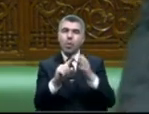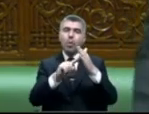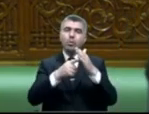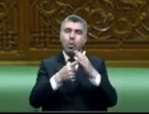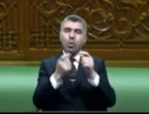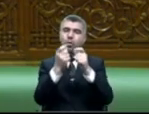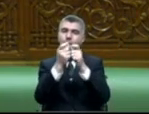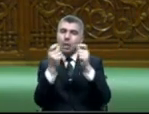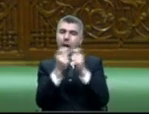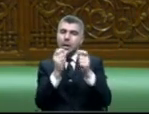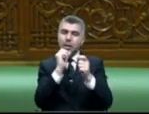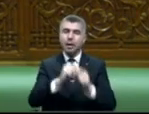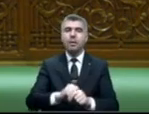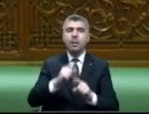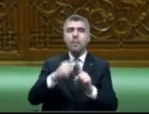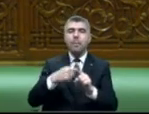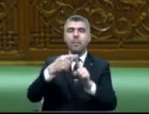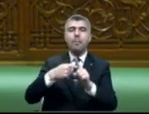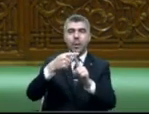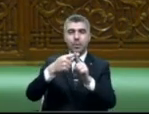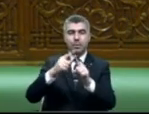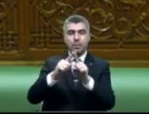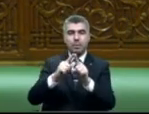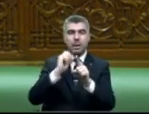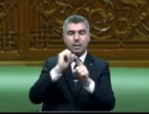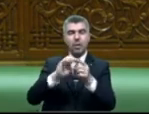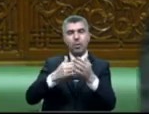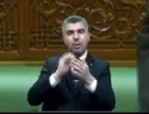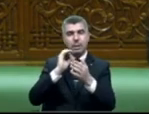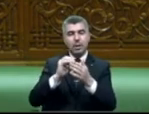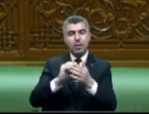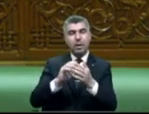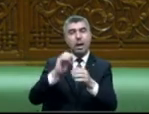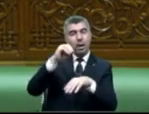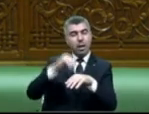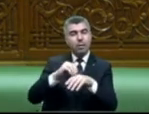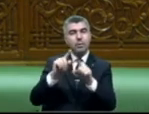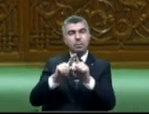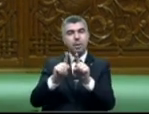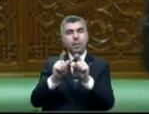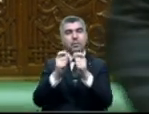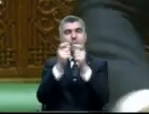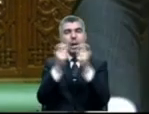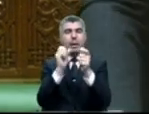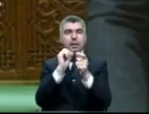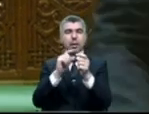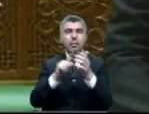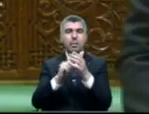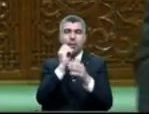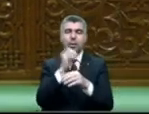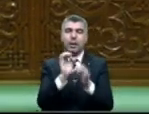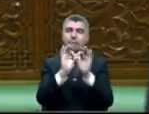تحسين قدرتها التنافسية، زيادة استعمال الطاقات المتجددة بين هذه الشركات، وأيضا تقليل بصمتها